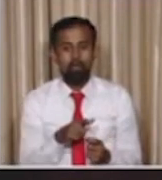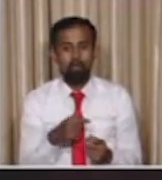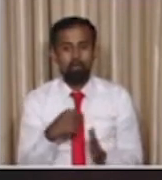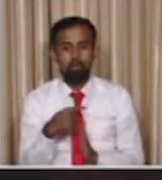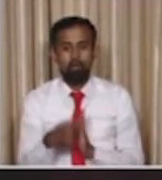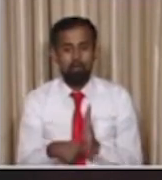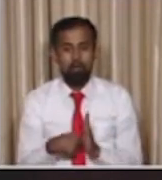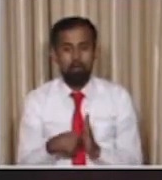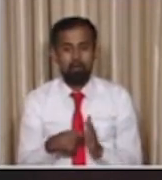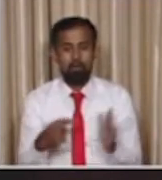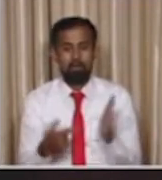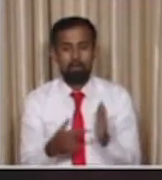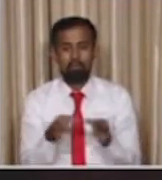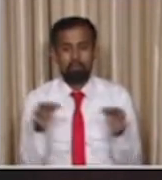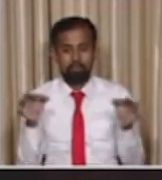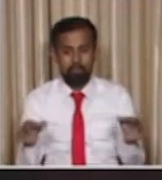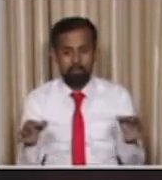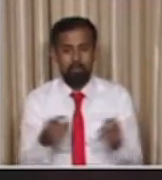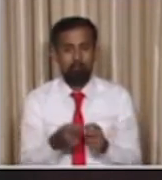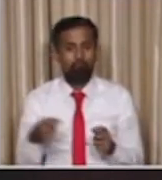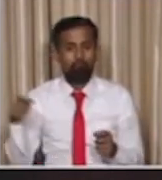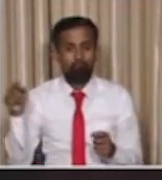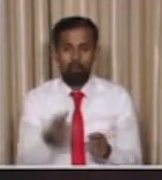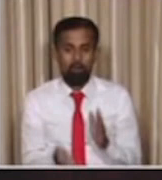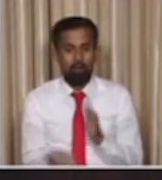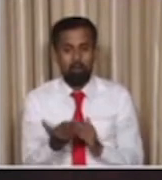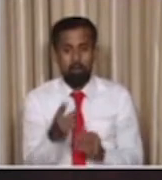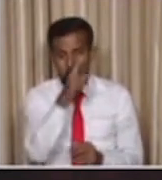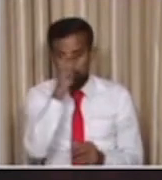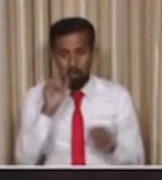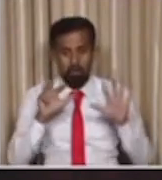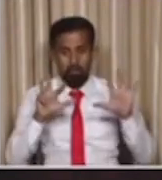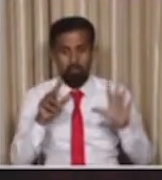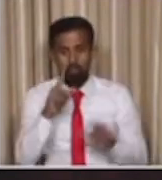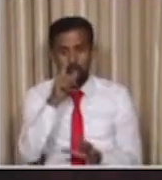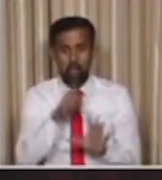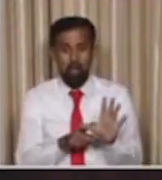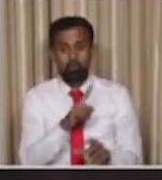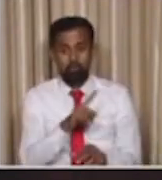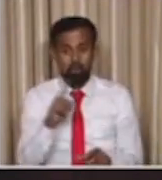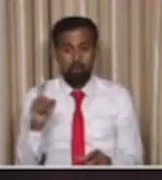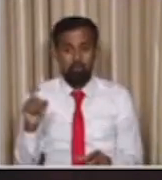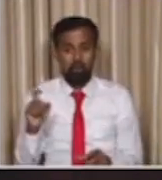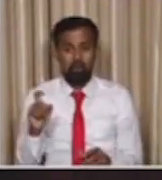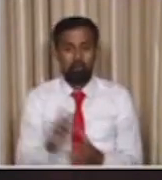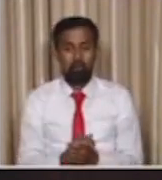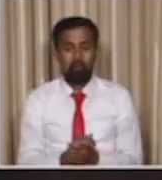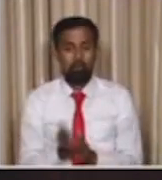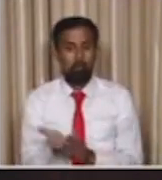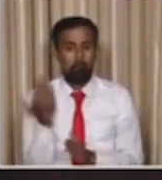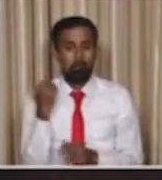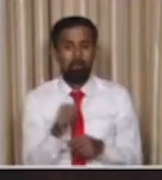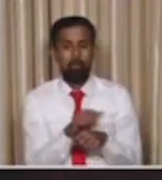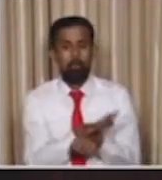අපේ රටේ ටෙන්ඩර් පටිපාටියට ගිහිලා මිලදී ගැනීමක් කරන්න ගියොත් මාස 9ක් 10ක් අවුරුදු එකමාරක් යනවා. හැබැයි පහුගිය